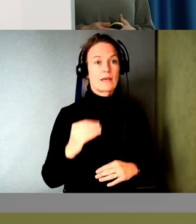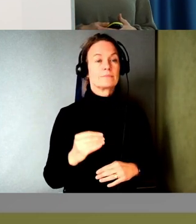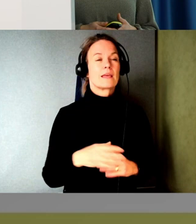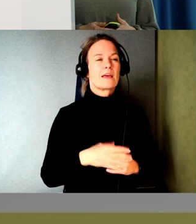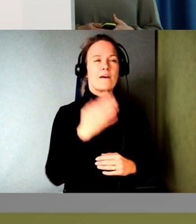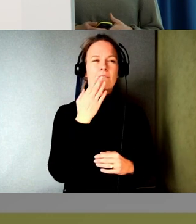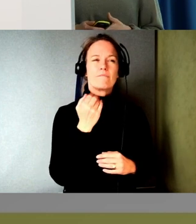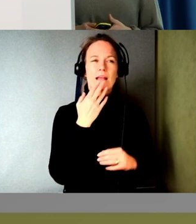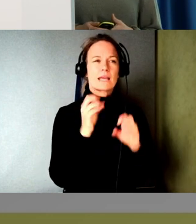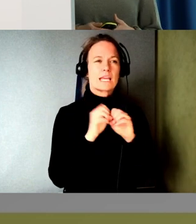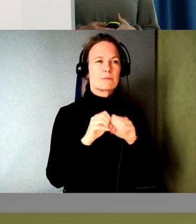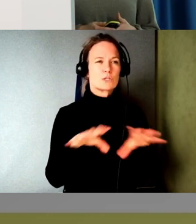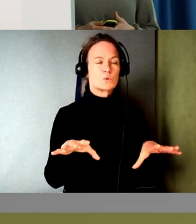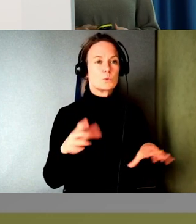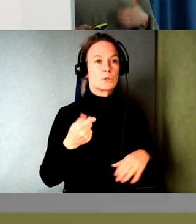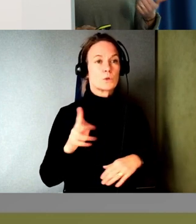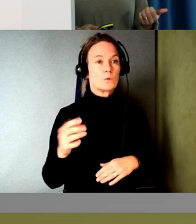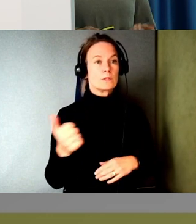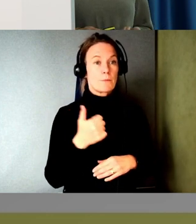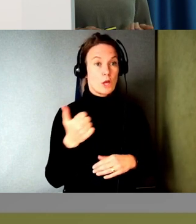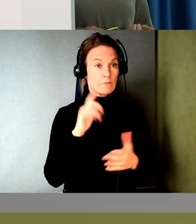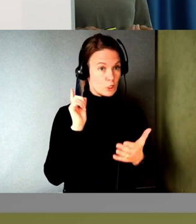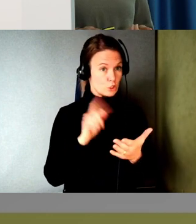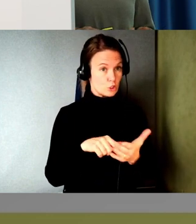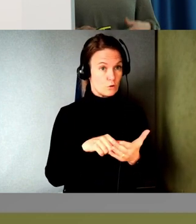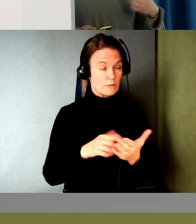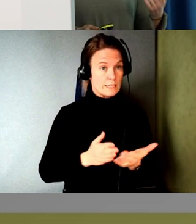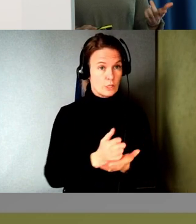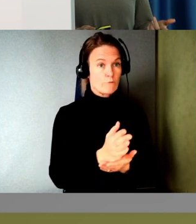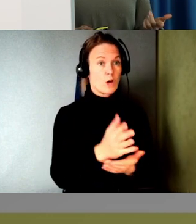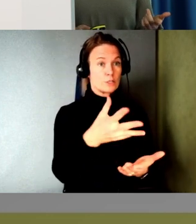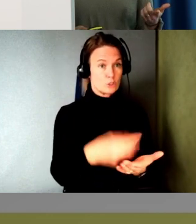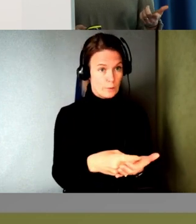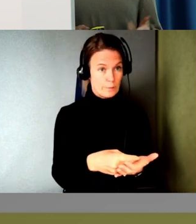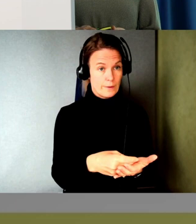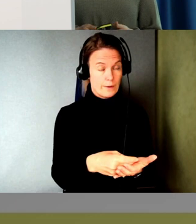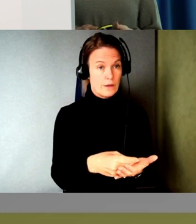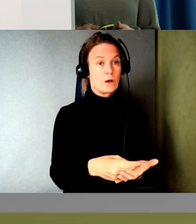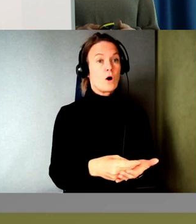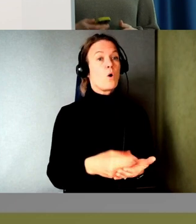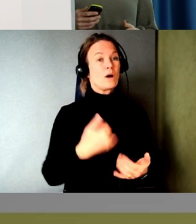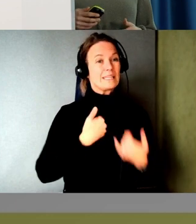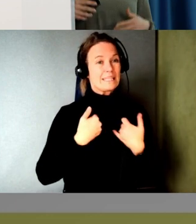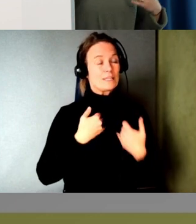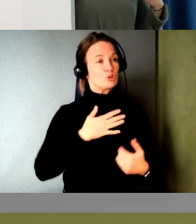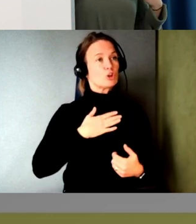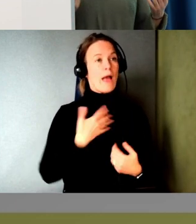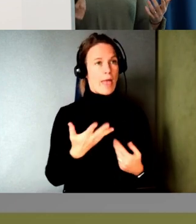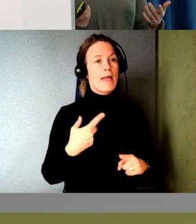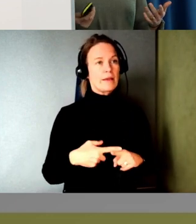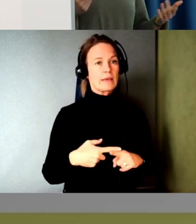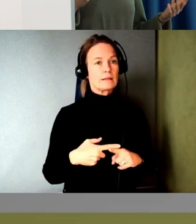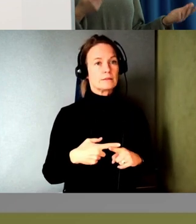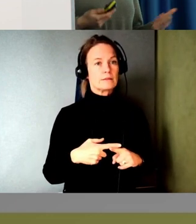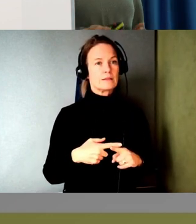som användaren behöver för att kunna genomföra det här köpet och tycka att det är enkelt så att det gäller att eh